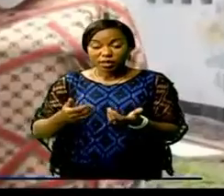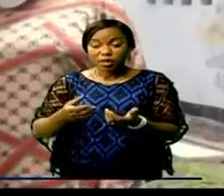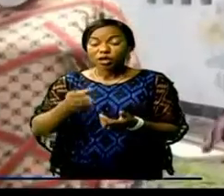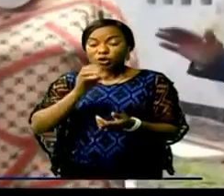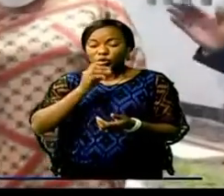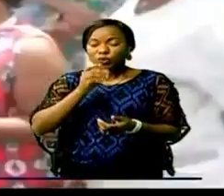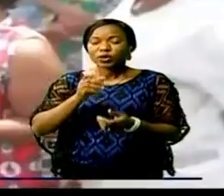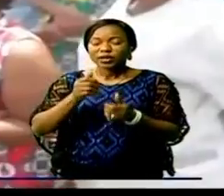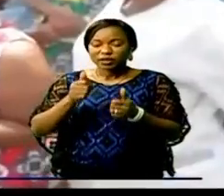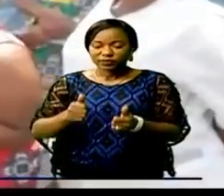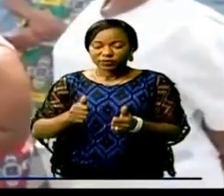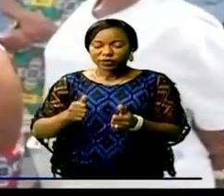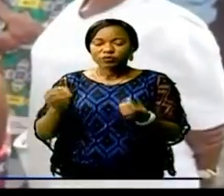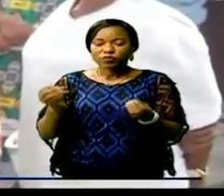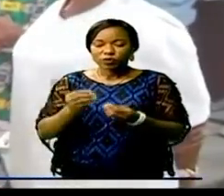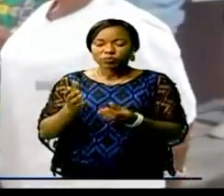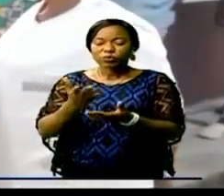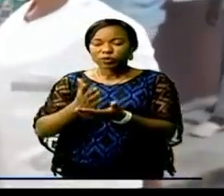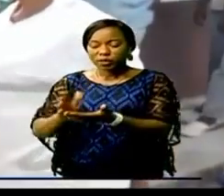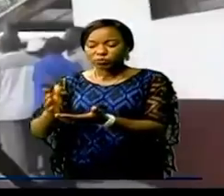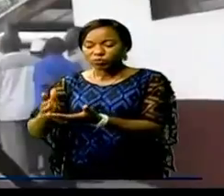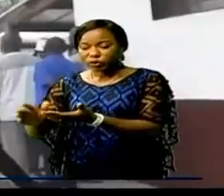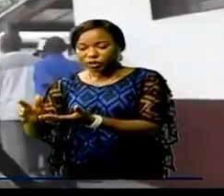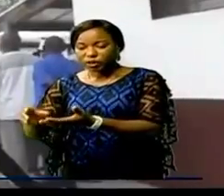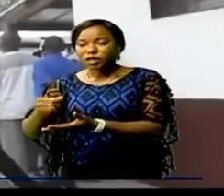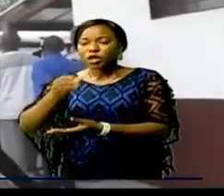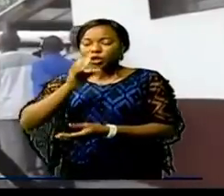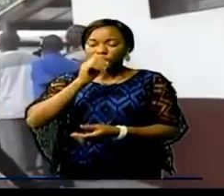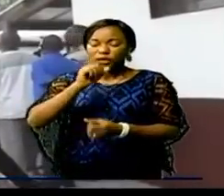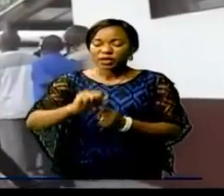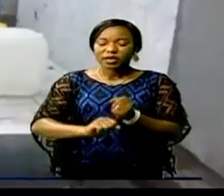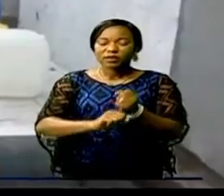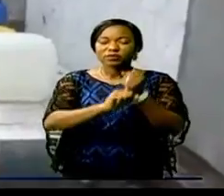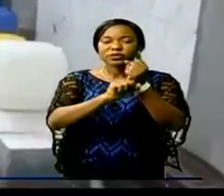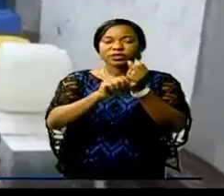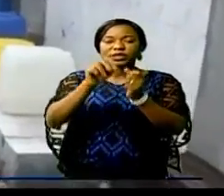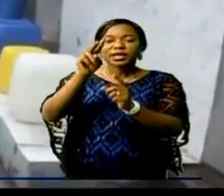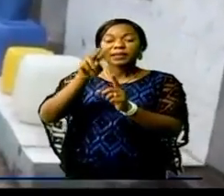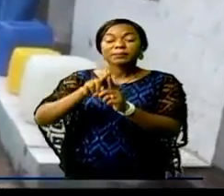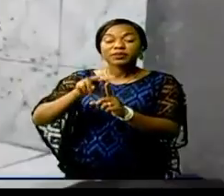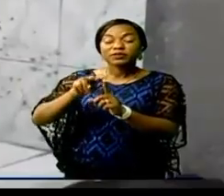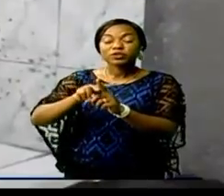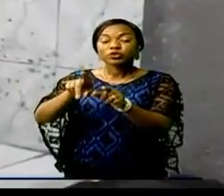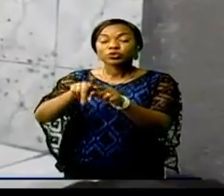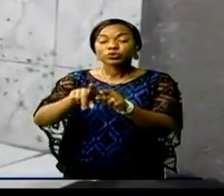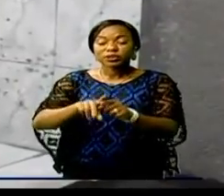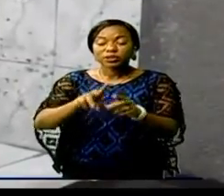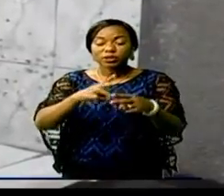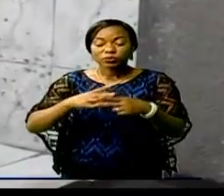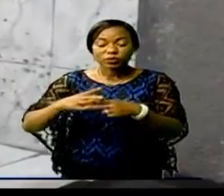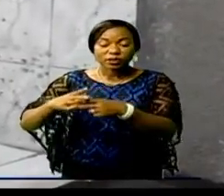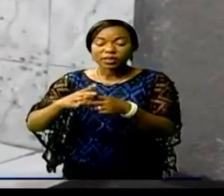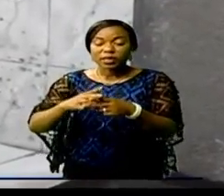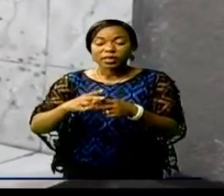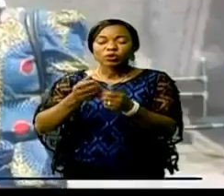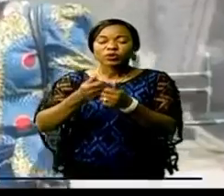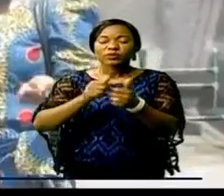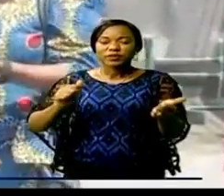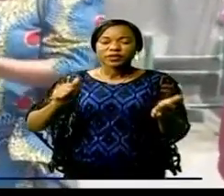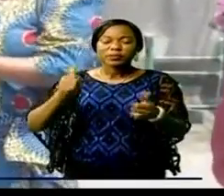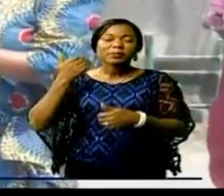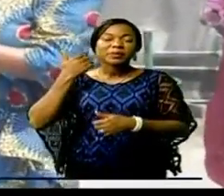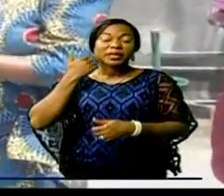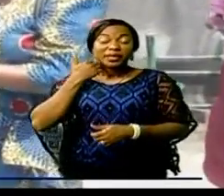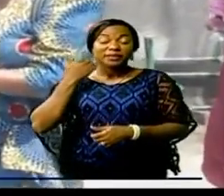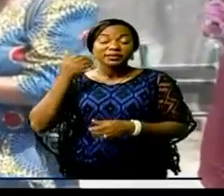Un réseau interne de distribution d'eau qui vient renforcer la prévention et le contrôle des maladies infectieuses dans cet